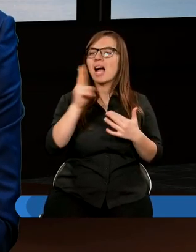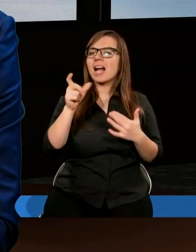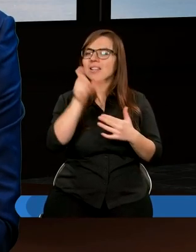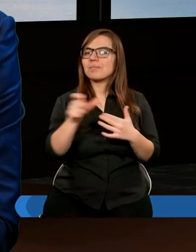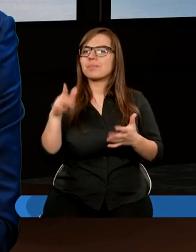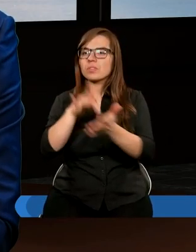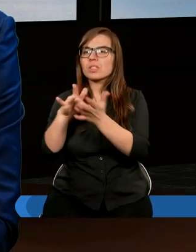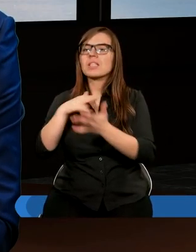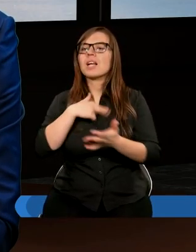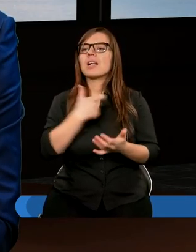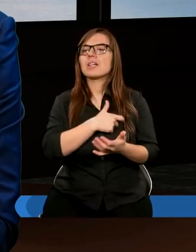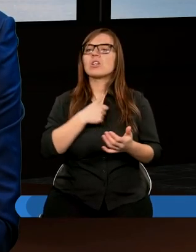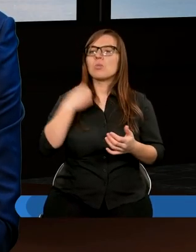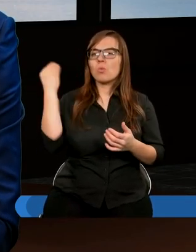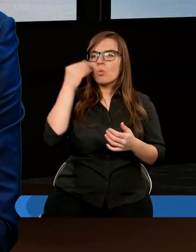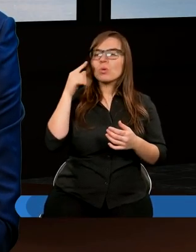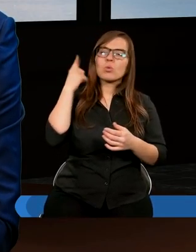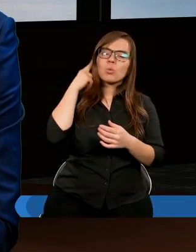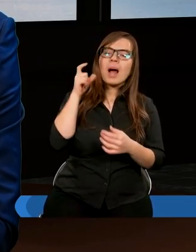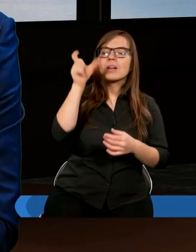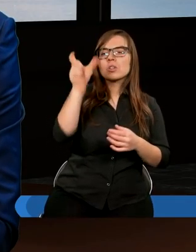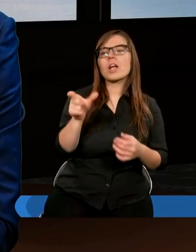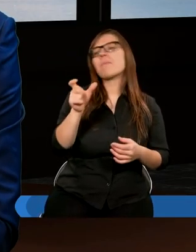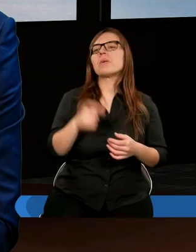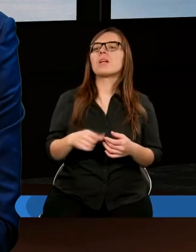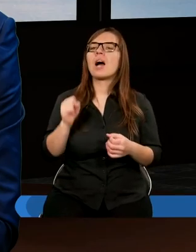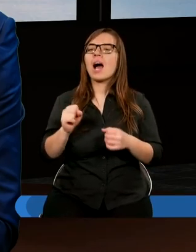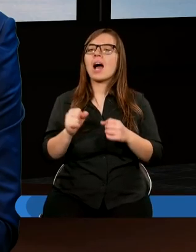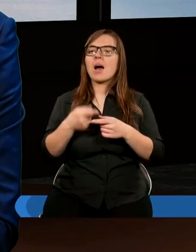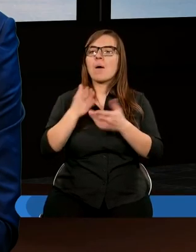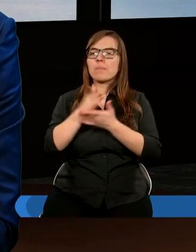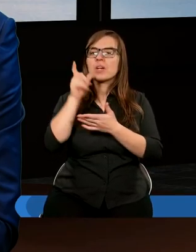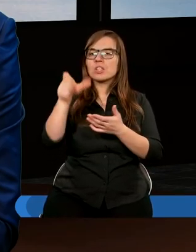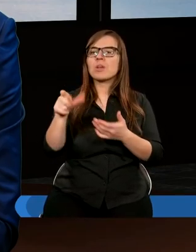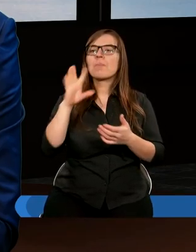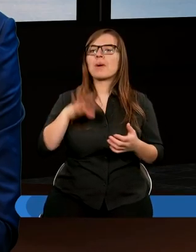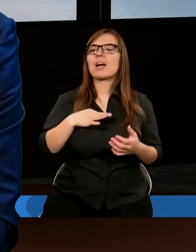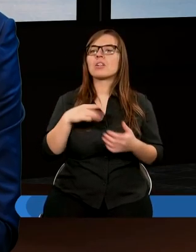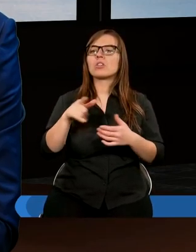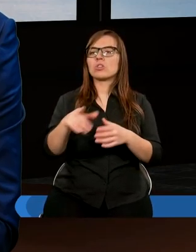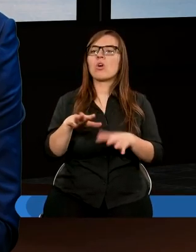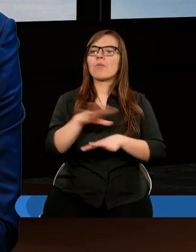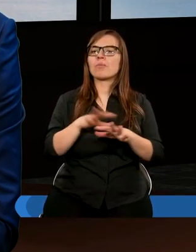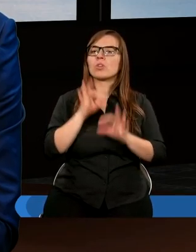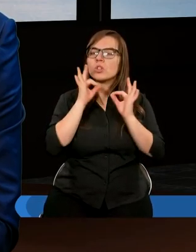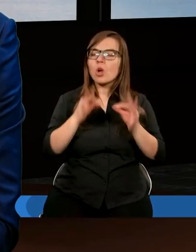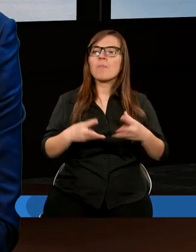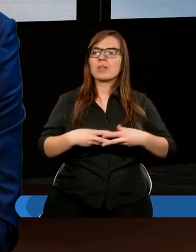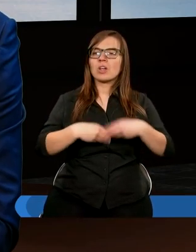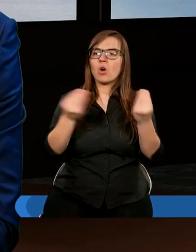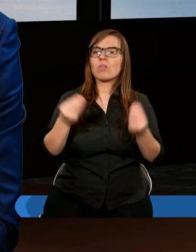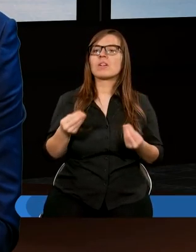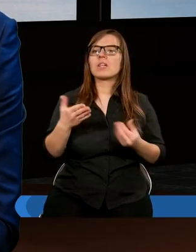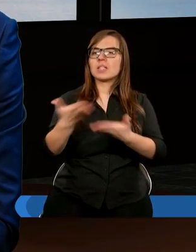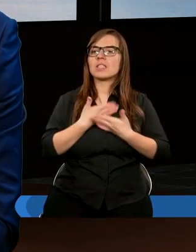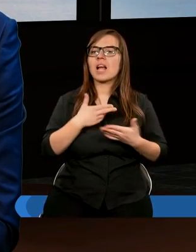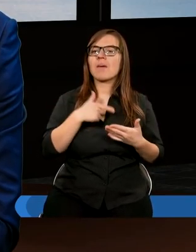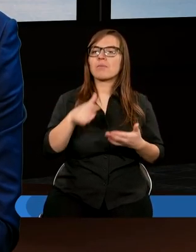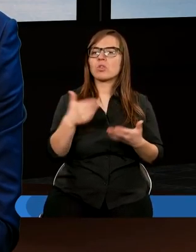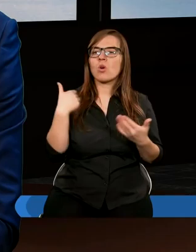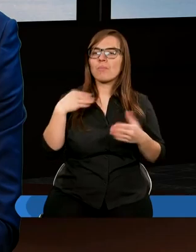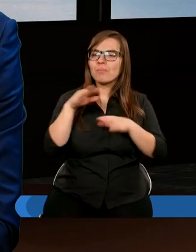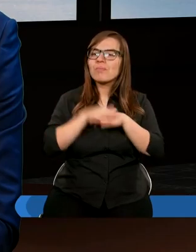zachęcasz nas, abyśmy najpierw szukali Ciebie, a wszystko inne, Panie, Ty będziesz o to się troszczył. Daj, Panie, aby